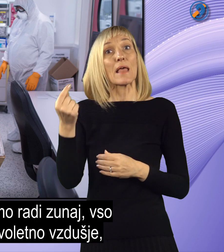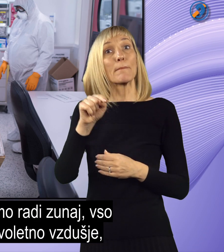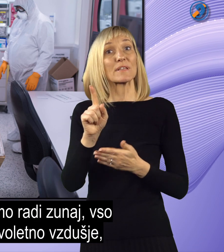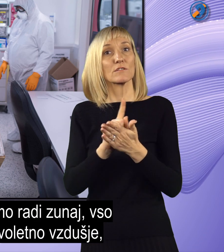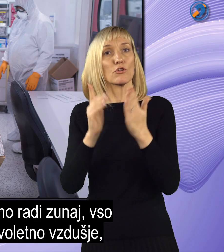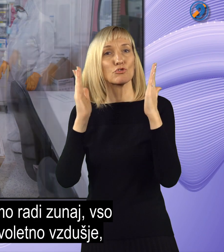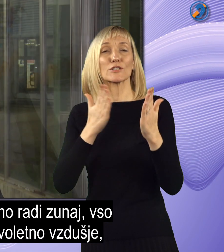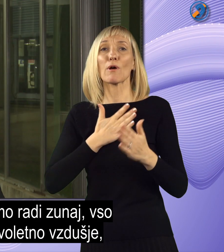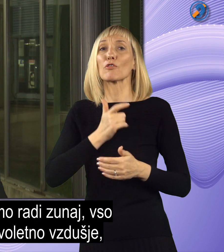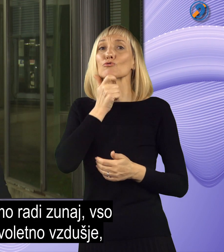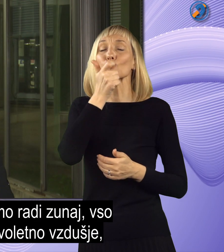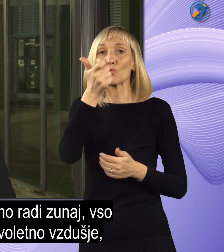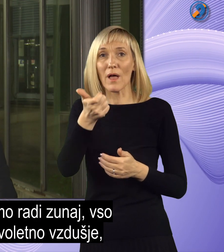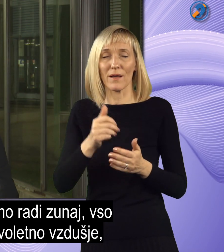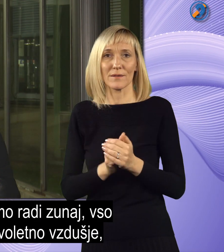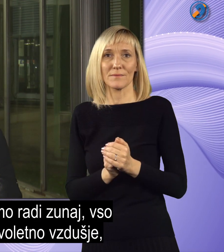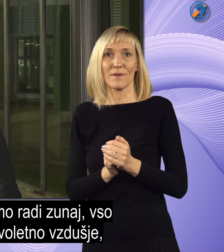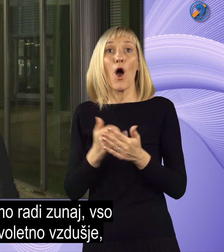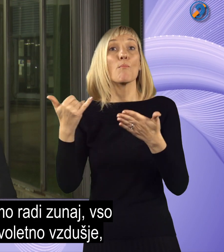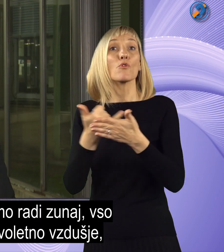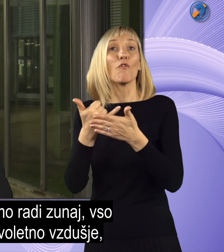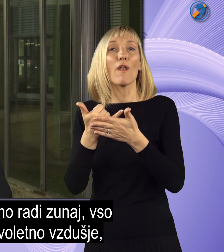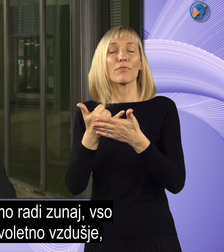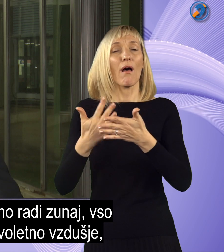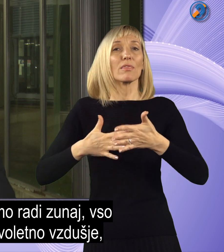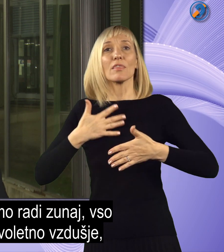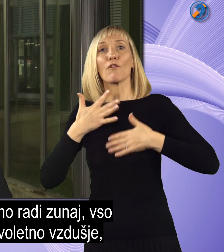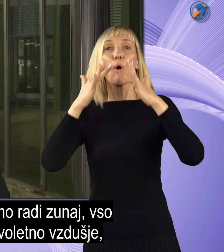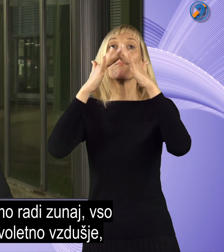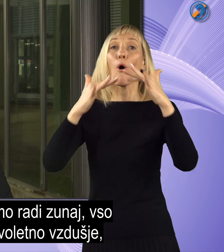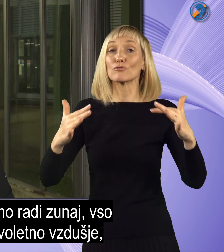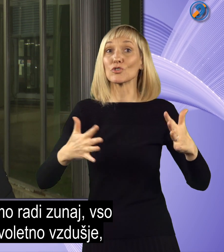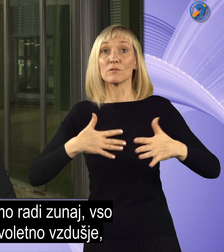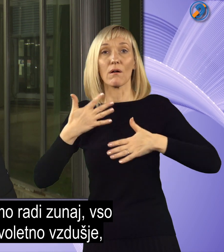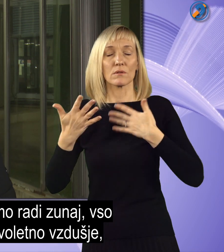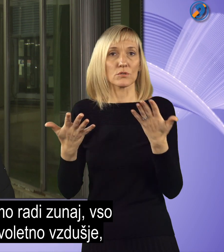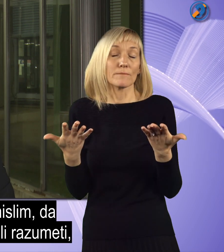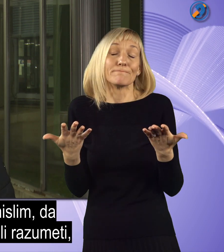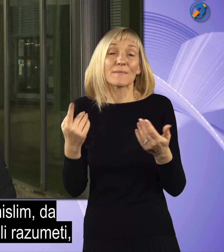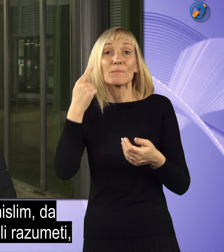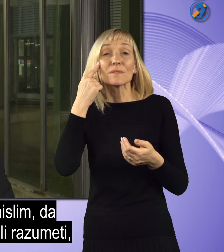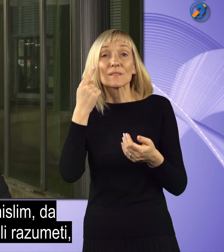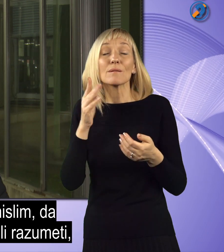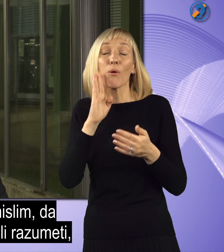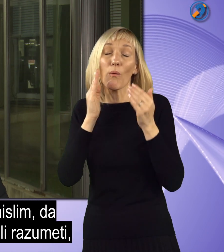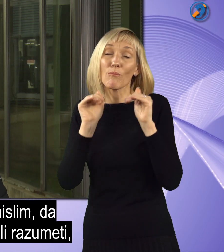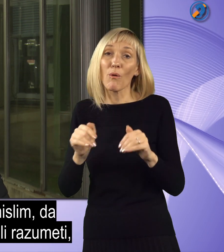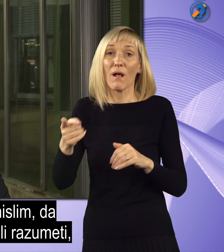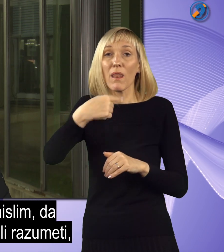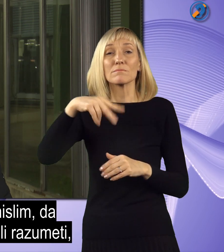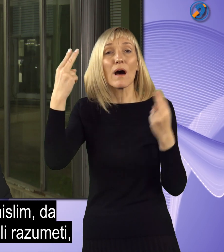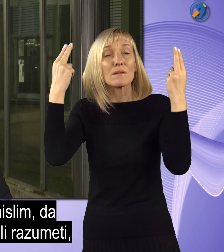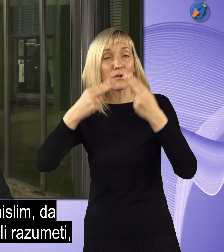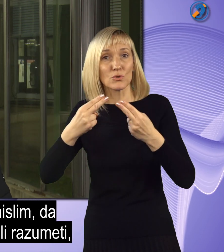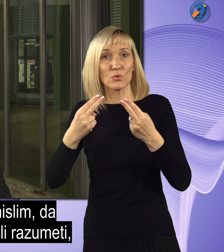Prihaja čas, ko smo radi zunaj, so to novoletno vzdušje in božično, ampak pač mislim, da bomo